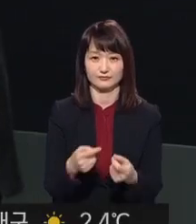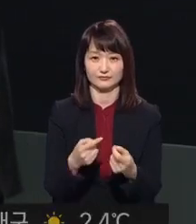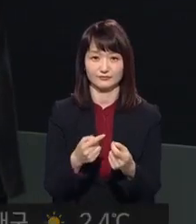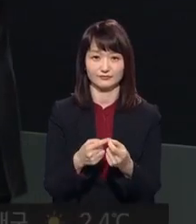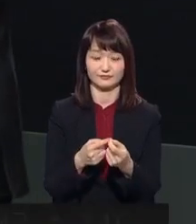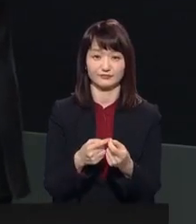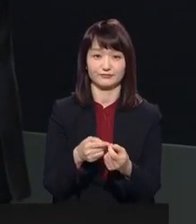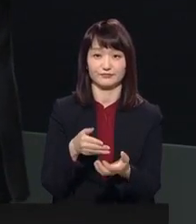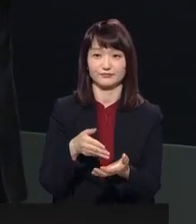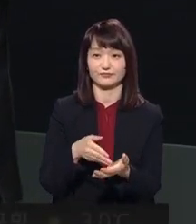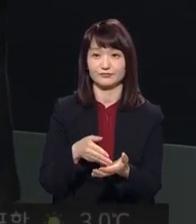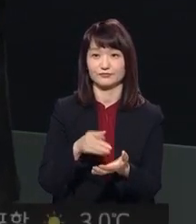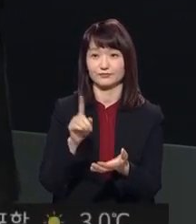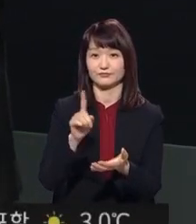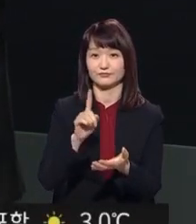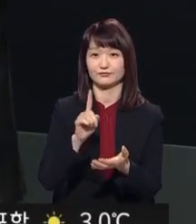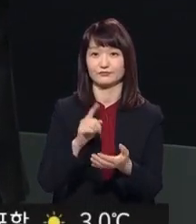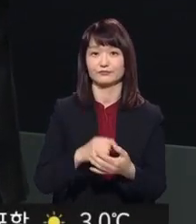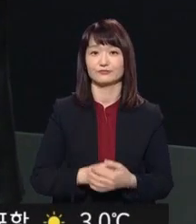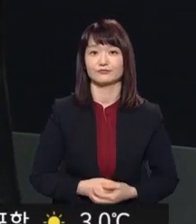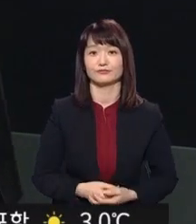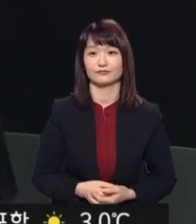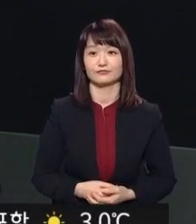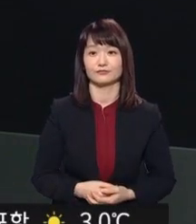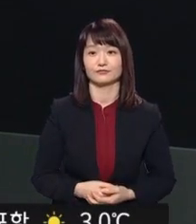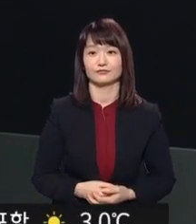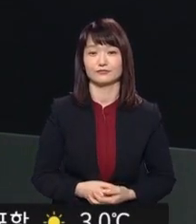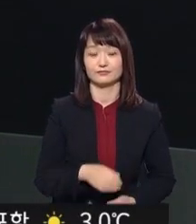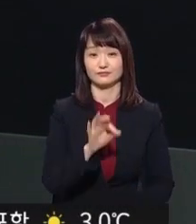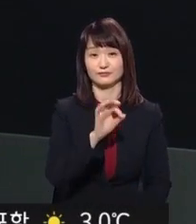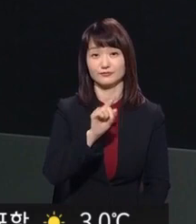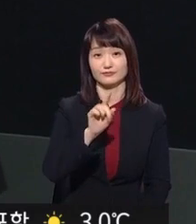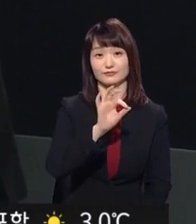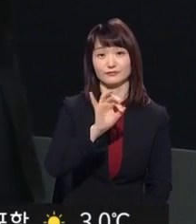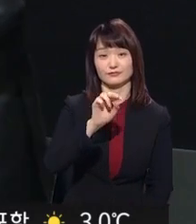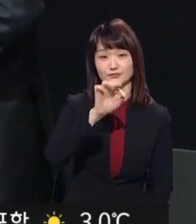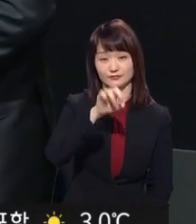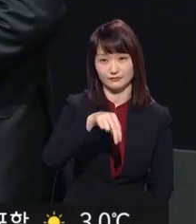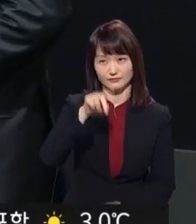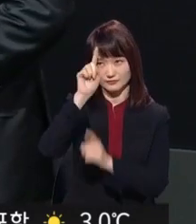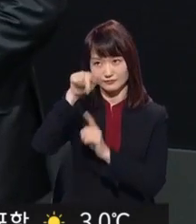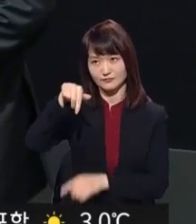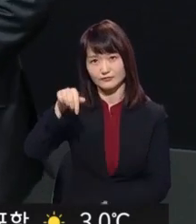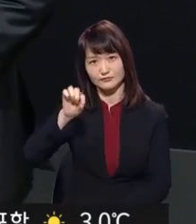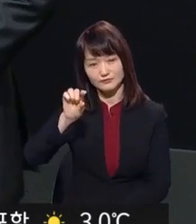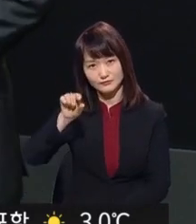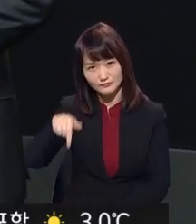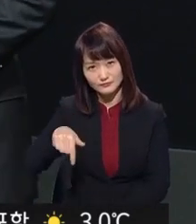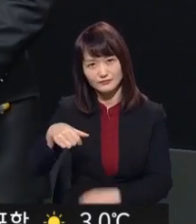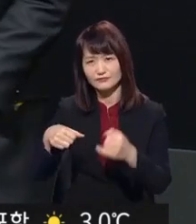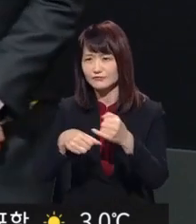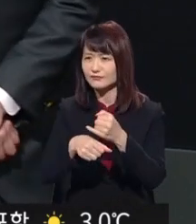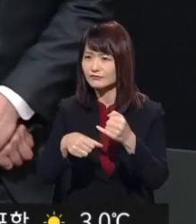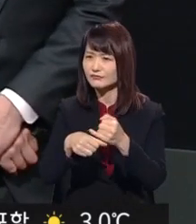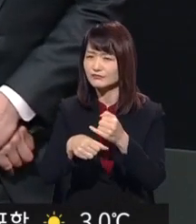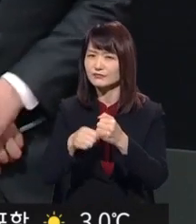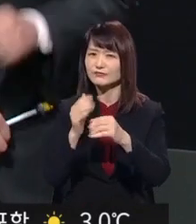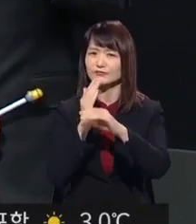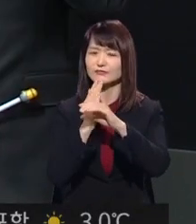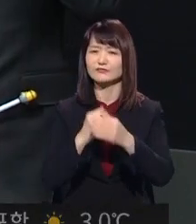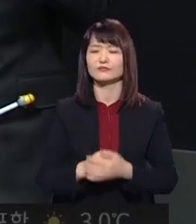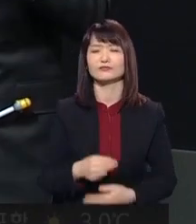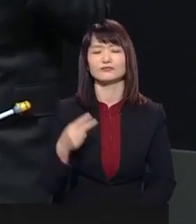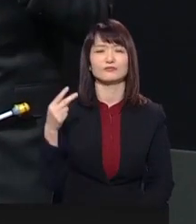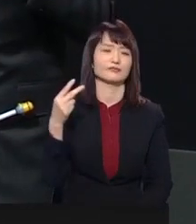첫 번째 뉴스 가보자 아 아이유 이종석 열애중 저는 2022년 12월